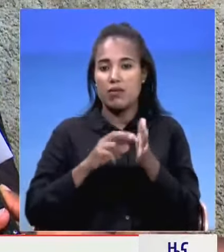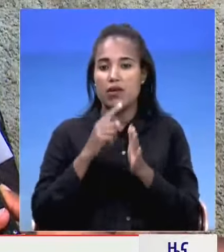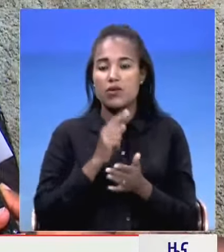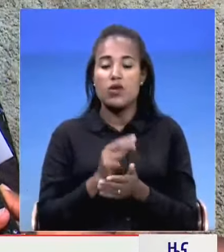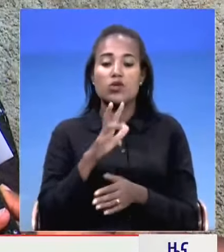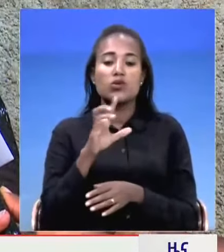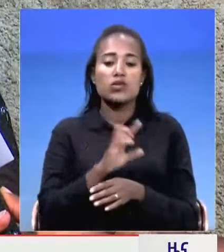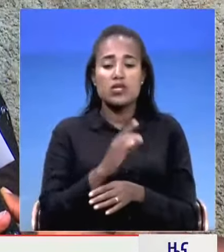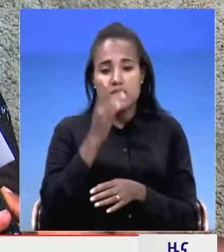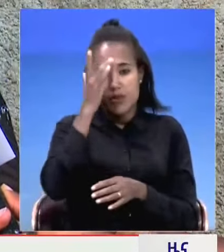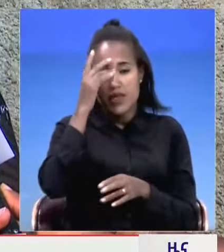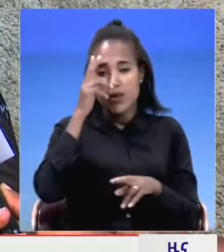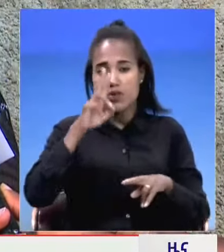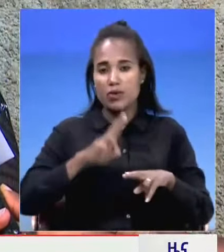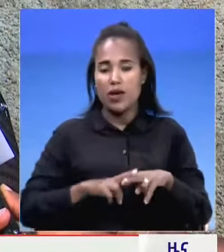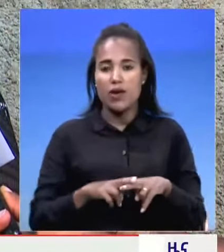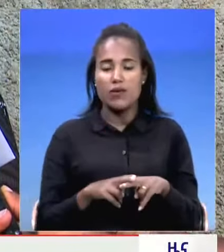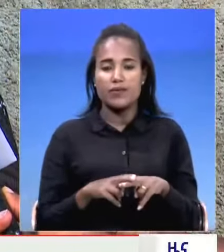3 ቀን ዝም ብዬ ቁጭ ብያለሁ።